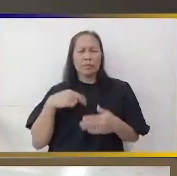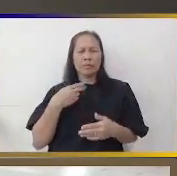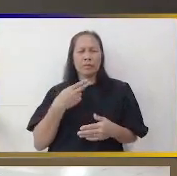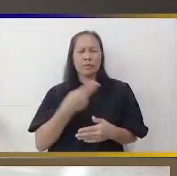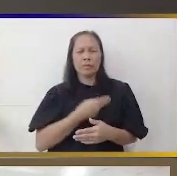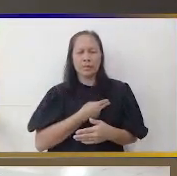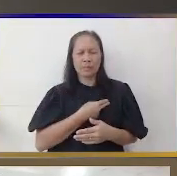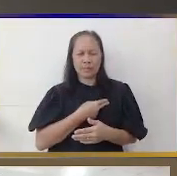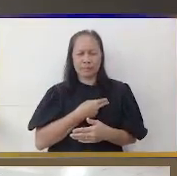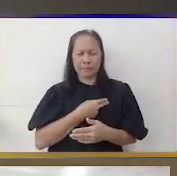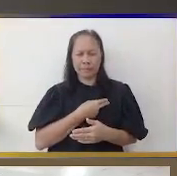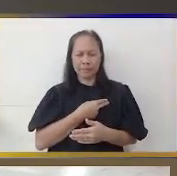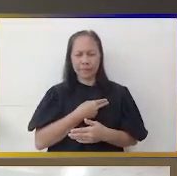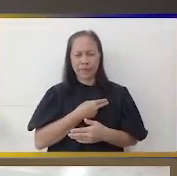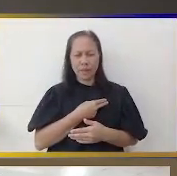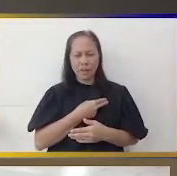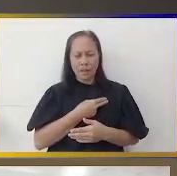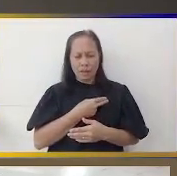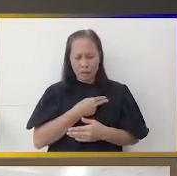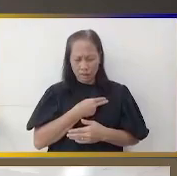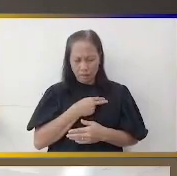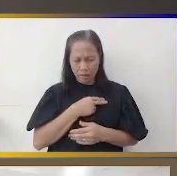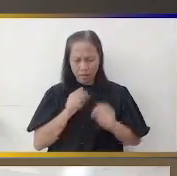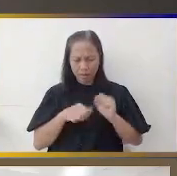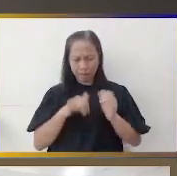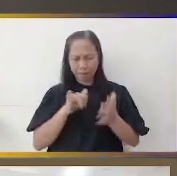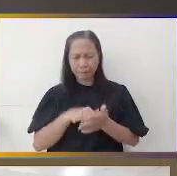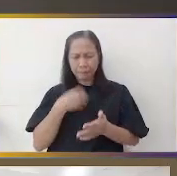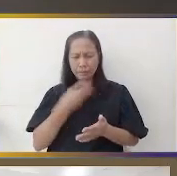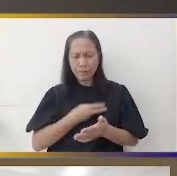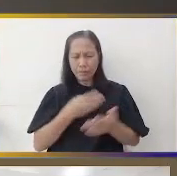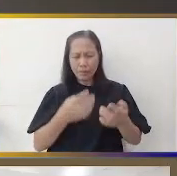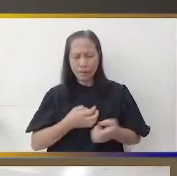ay hindi po namin ma-enjoy ang bawat teaching